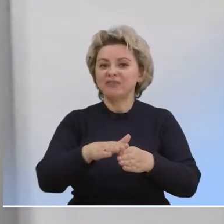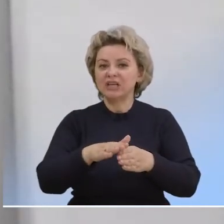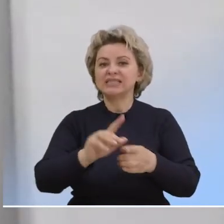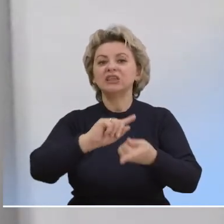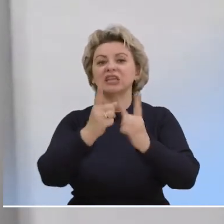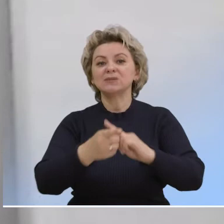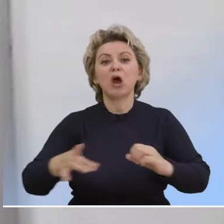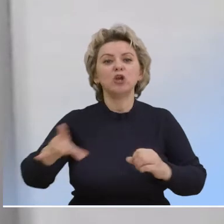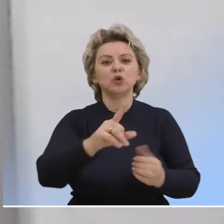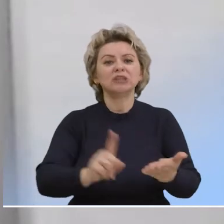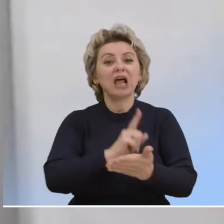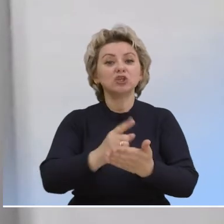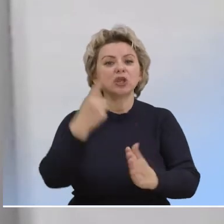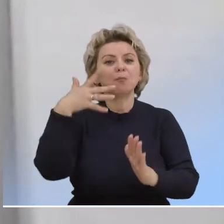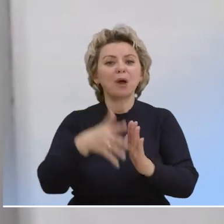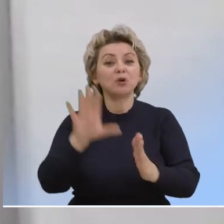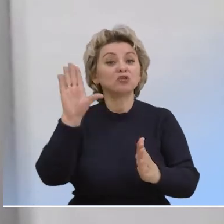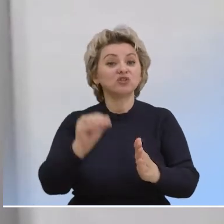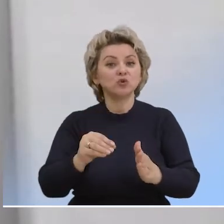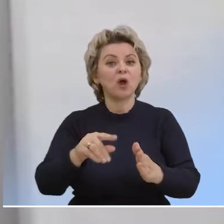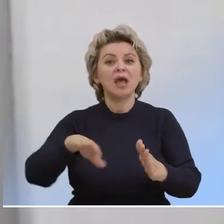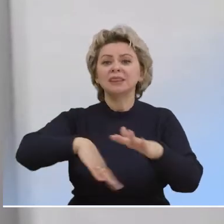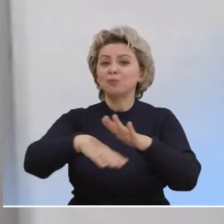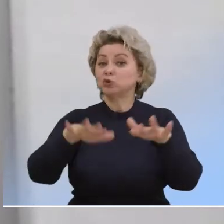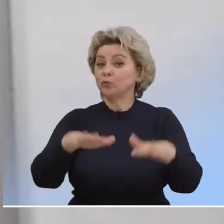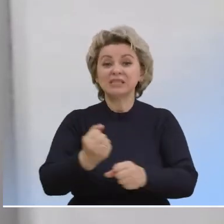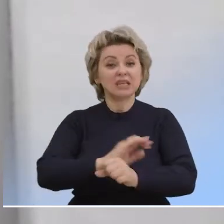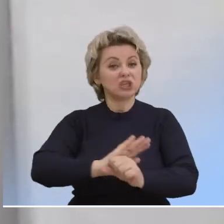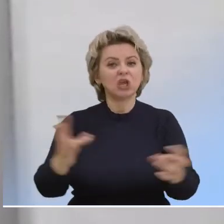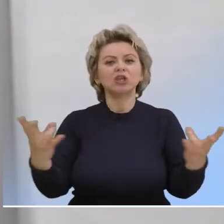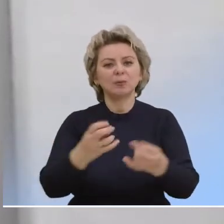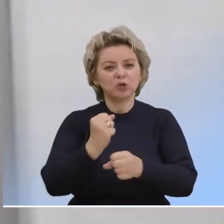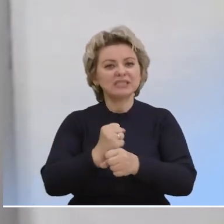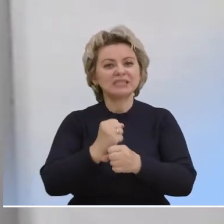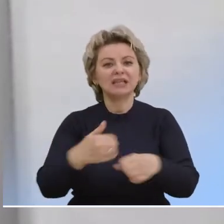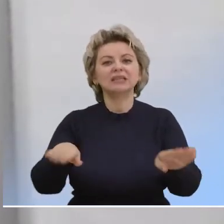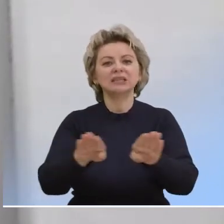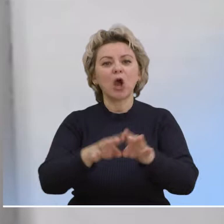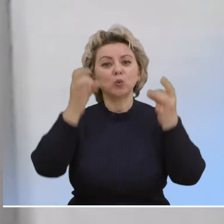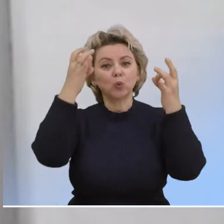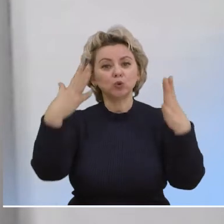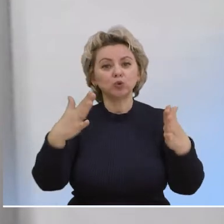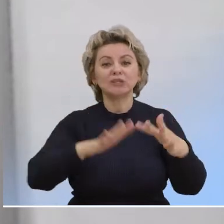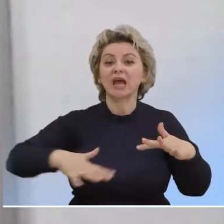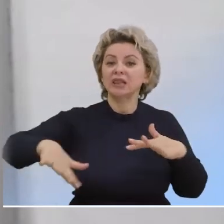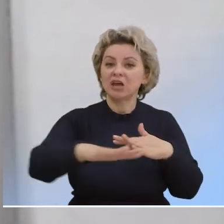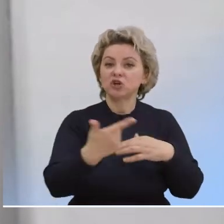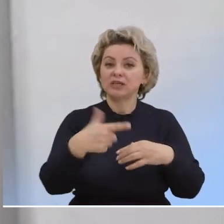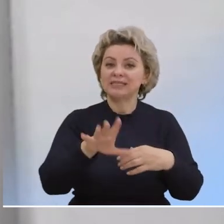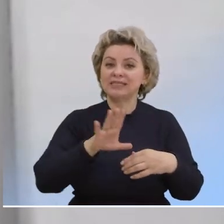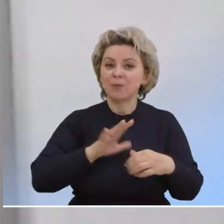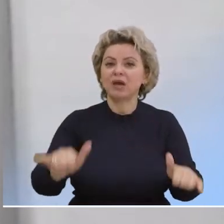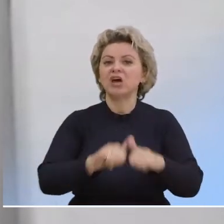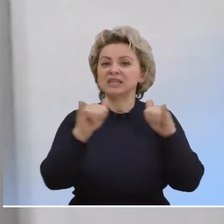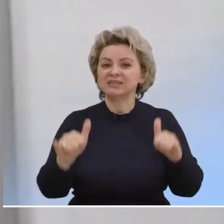трансформации региона, мы должны понимать, что это все на пустом месте не делается. Необходимо создание так называемой культуры, ландшафта, где бы у